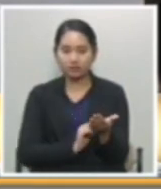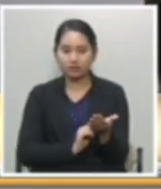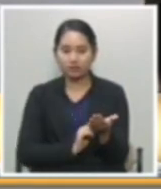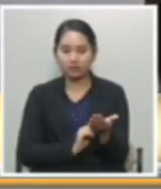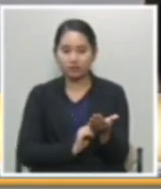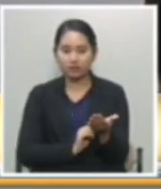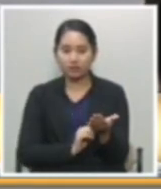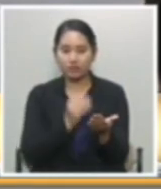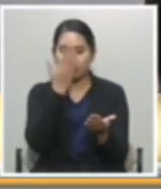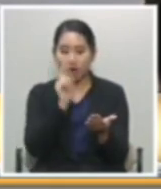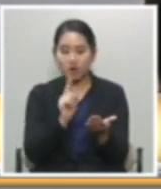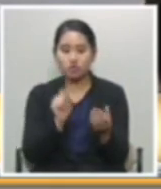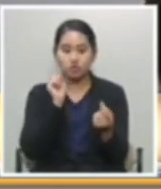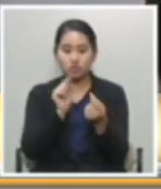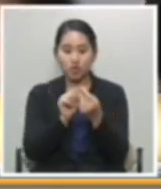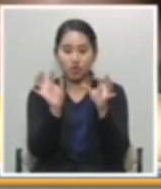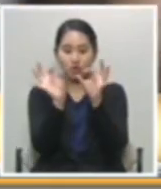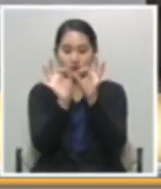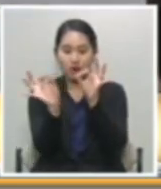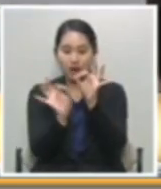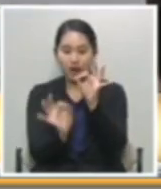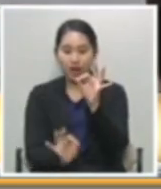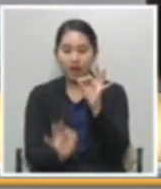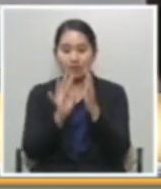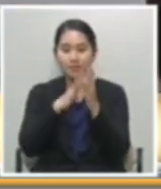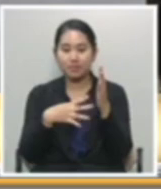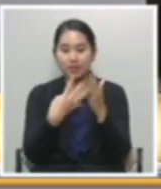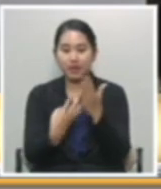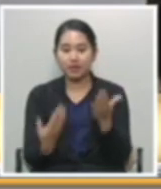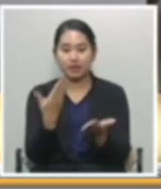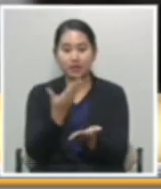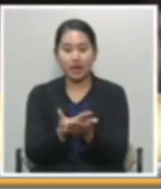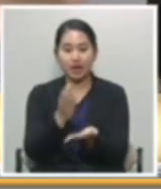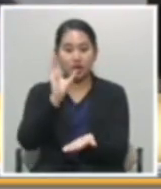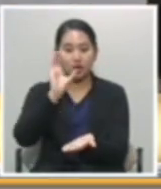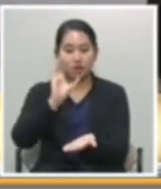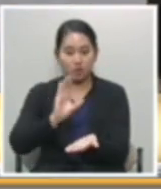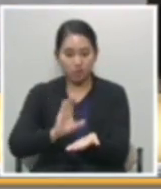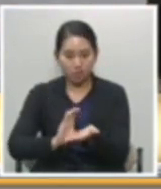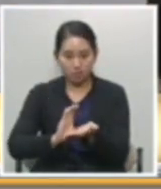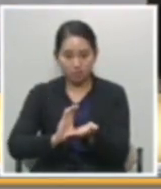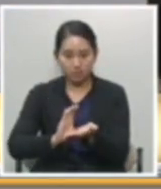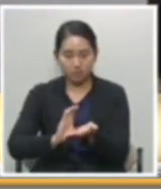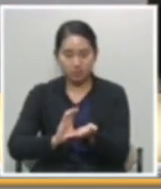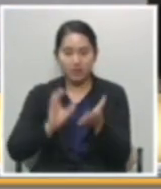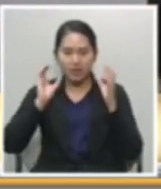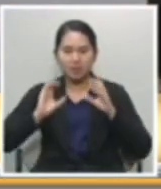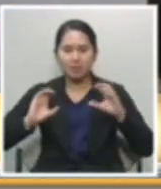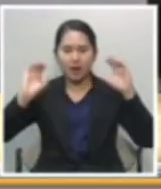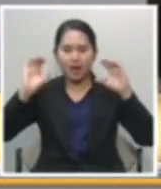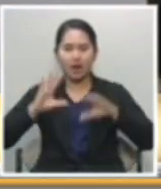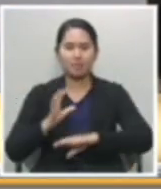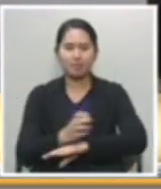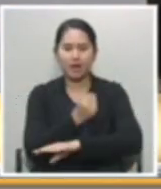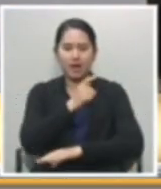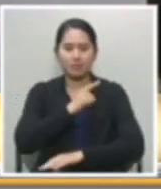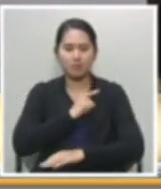เป็นร่างพระราชบัญญัติงบประมาณที่กระทำมาจากรัฐบาลที่ไม่มีอำนาจและหน้า